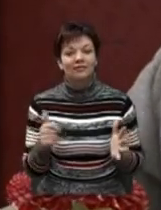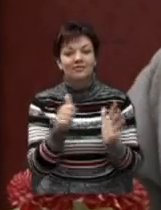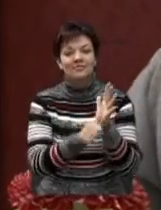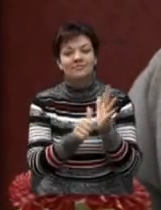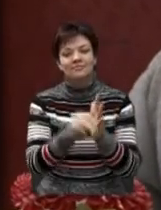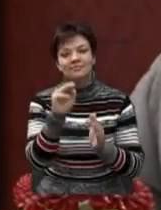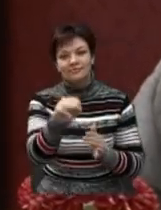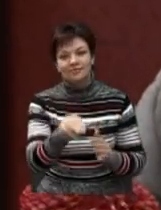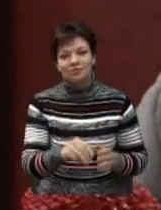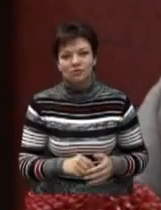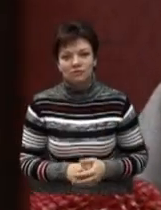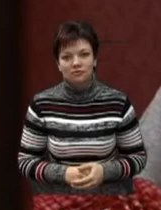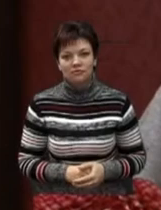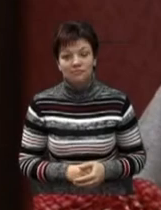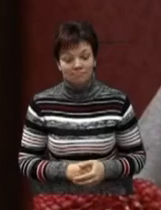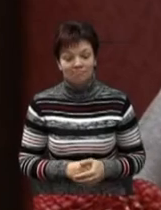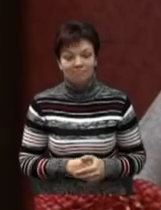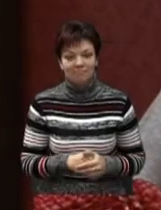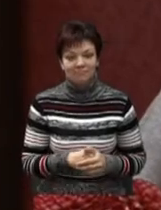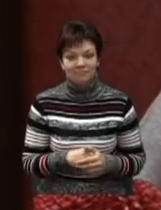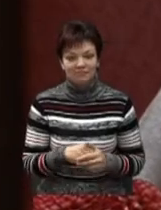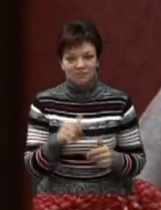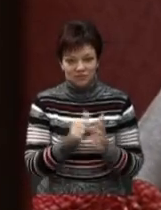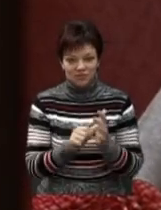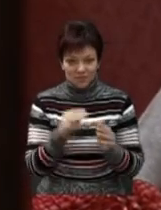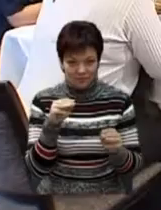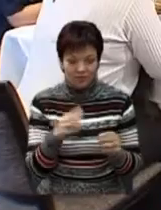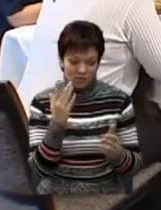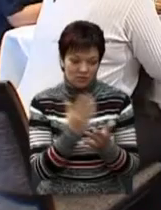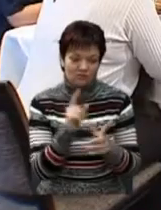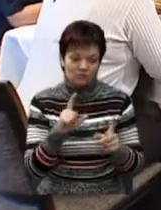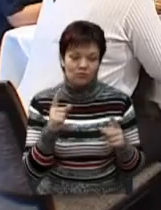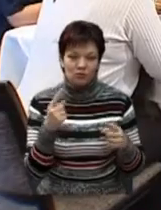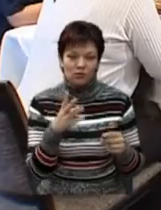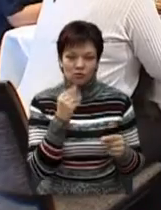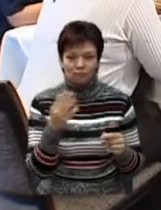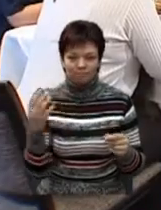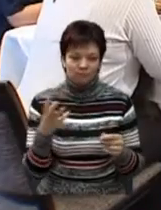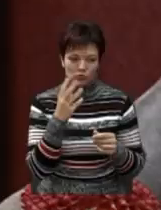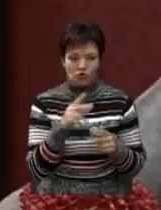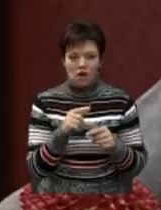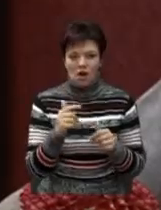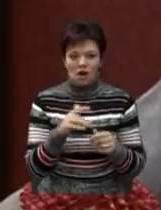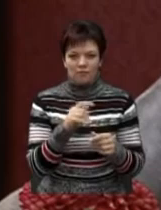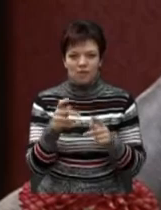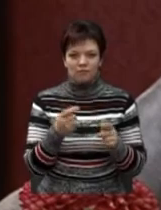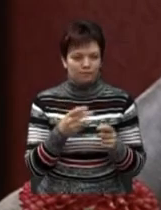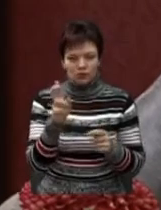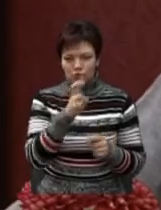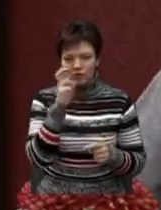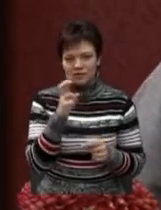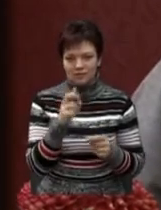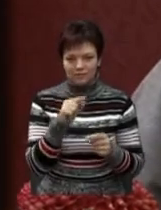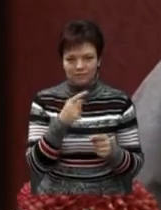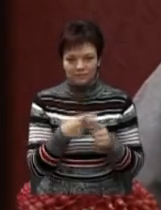когда вы говорите 2000 гривен большая пенсия, то это вы, наверное, иронизируете, да? Таким образом, мы договорились и поняли друг друга о том, что повышение